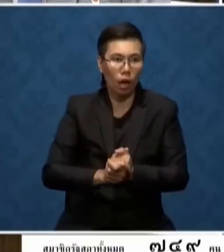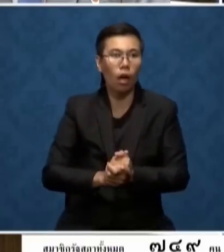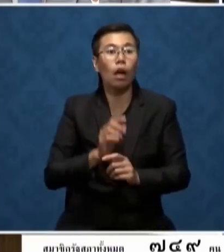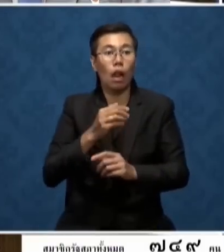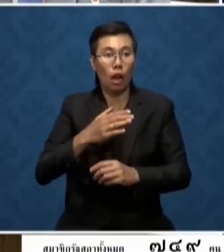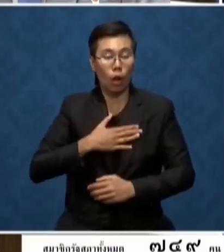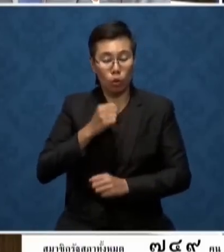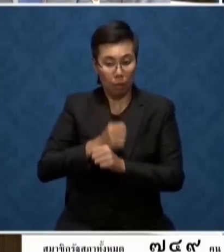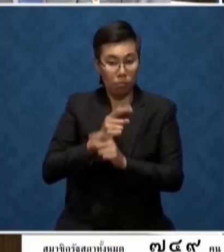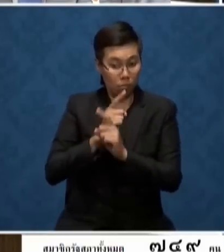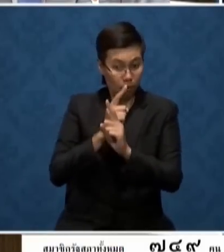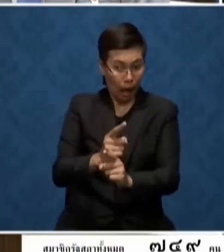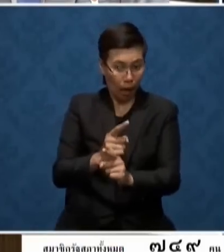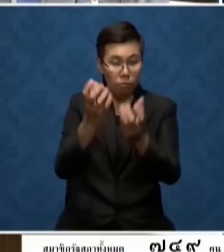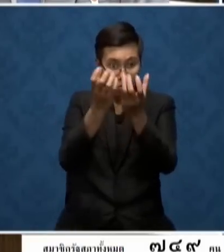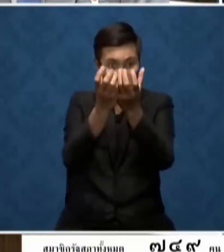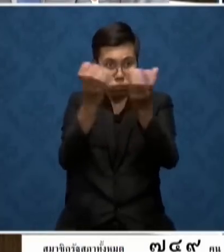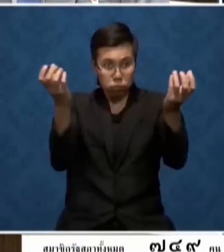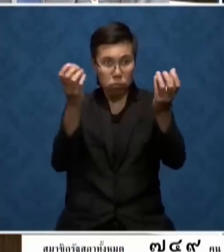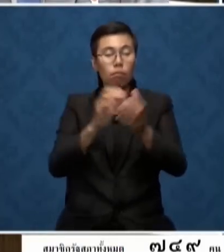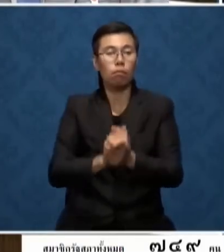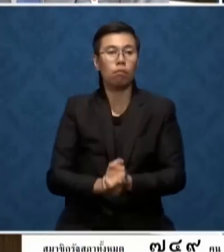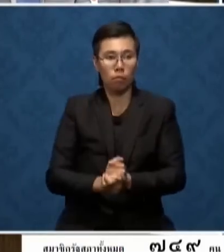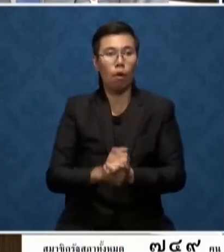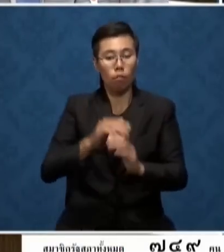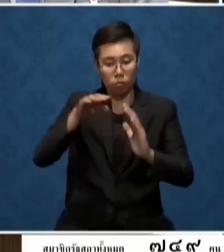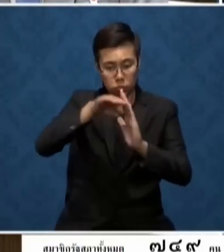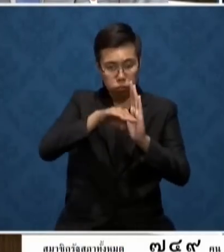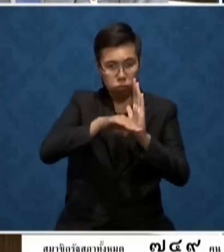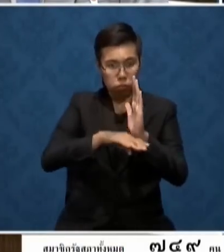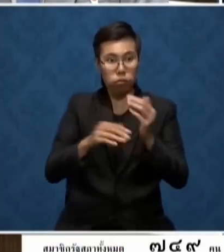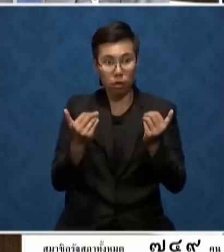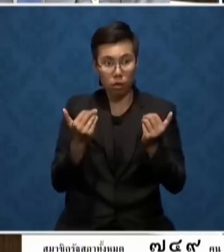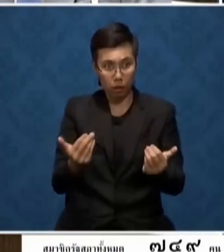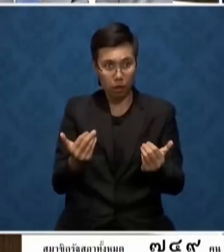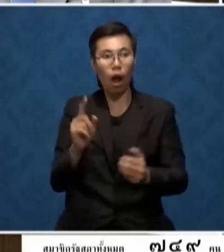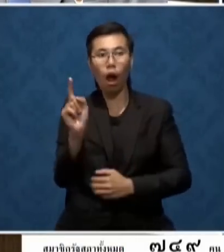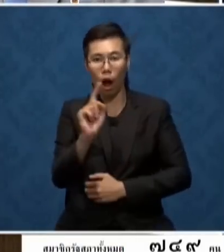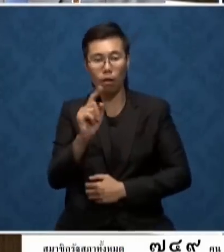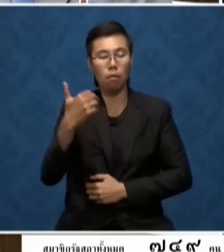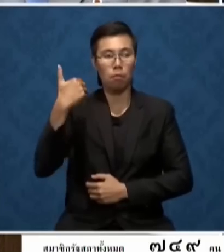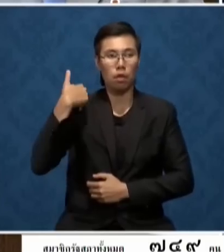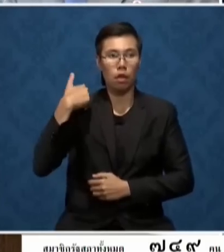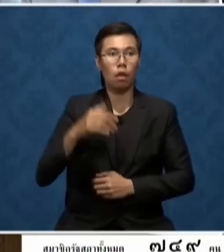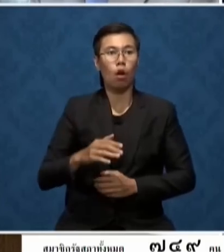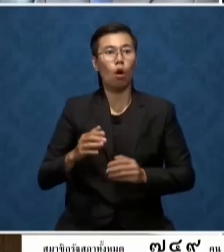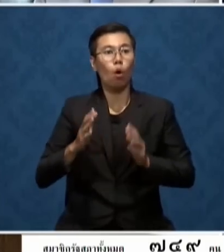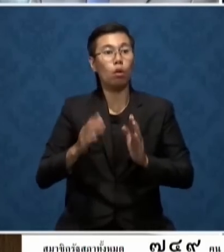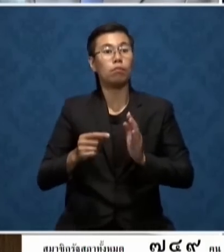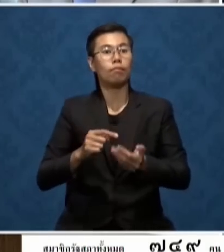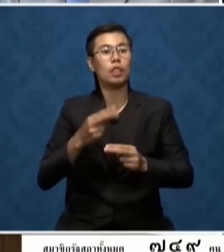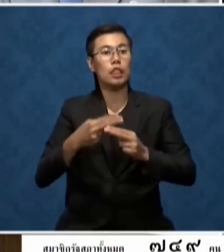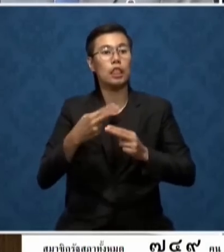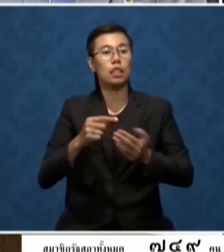นะครับตรงนี้คงได้ถูกกันอีกต่อไปแน่นอนแต่กระบวนการตอนนี้คือกระบวนการซึ่งมีผู้เสนอชื่อ